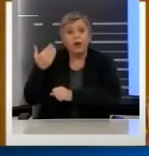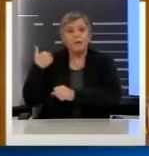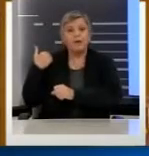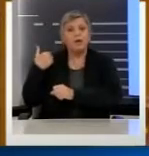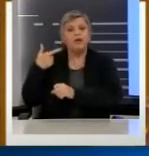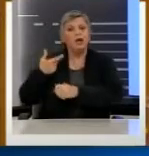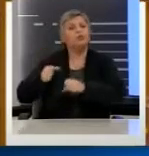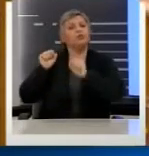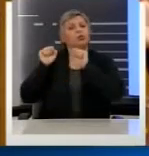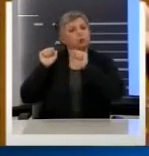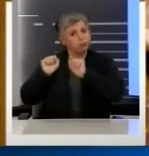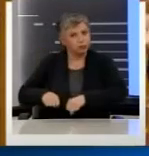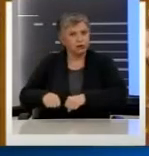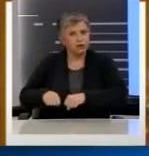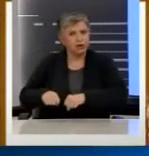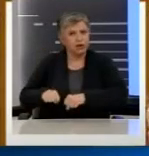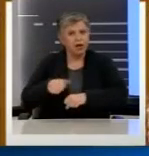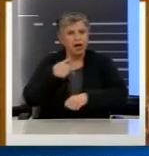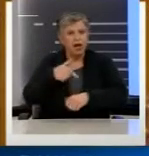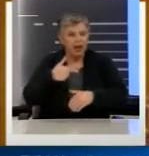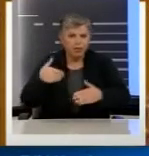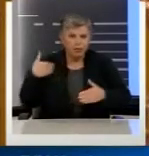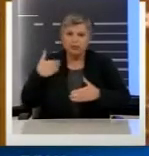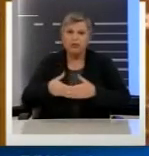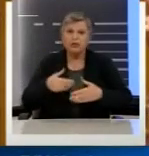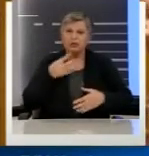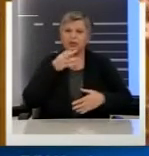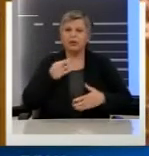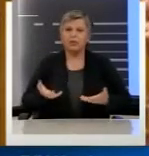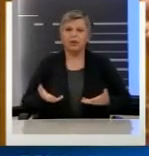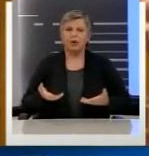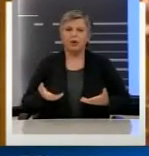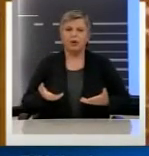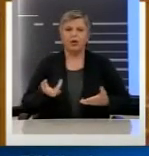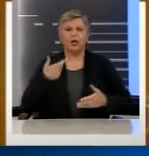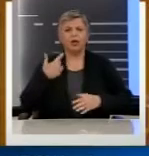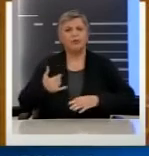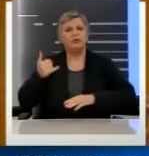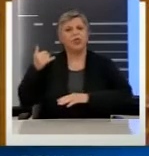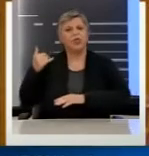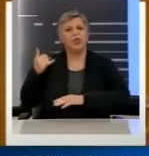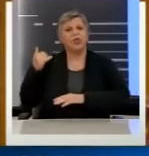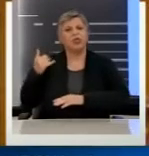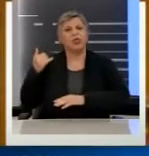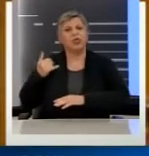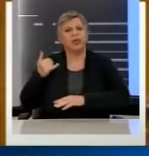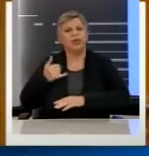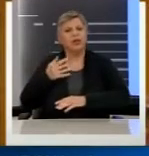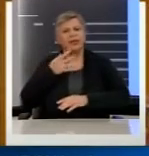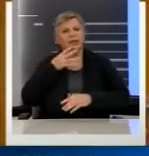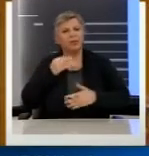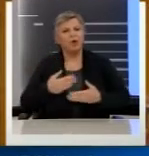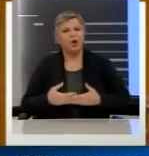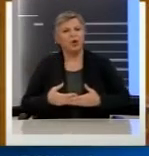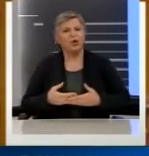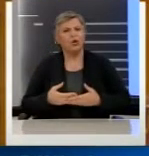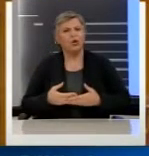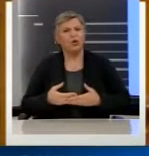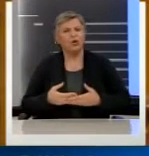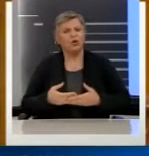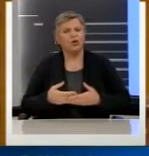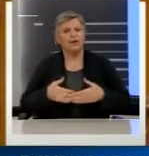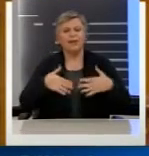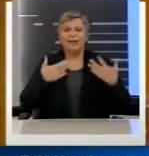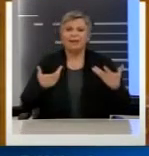αυτό? Σας προβληματίζει αυτό? Γιατί να έχουμε αυτή την υστέρηση? Έχουμε κανένα πλέγμα, ενώ